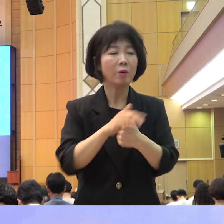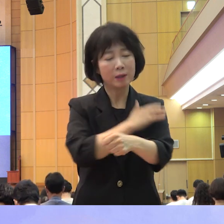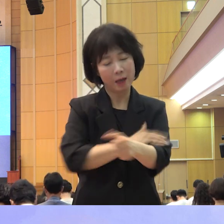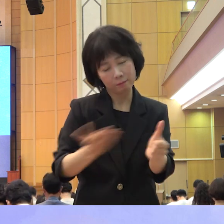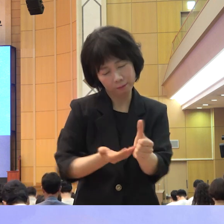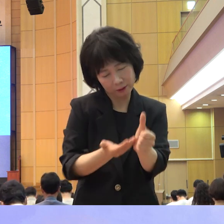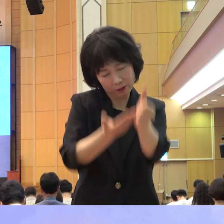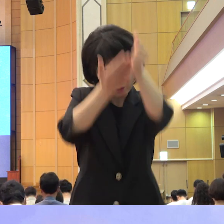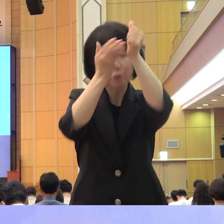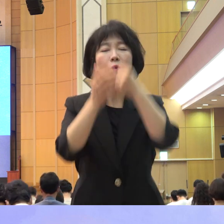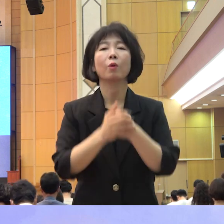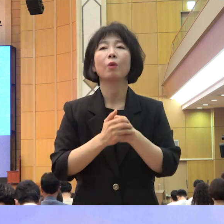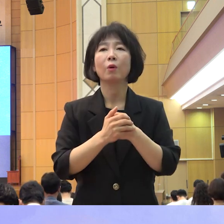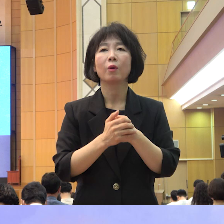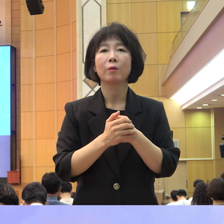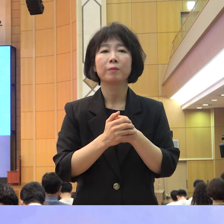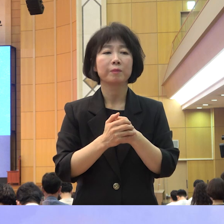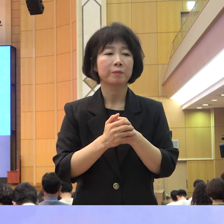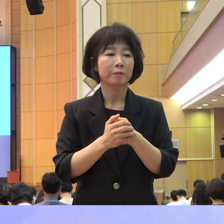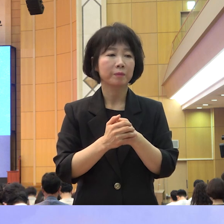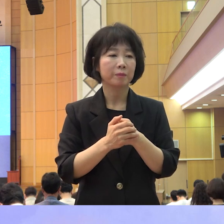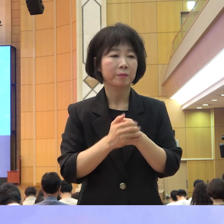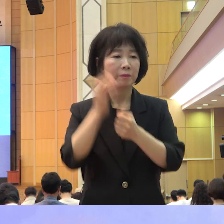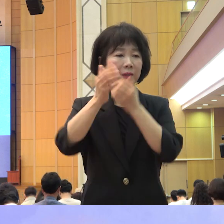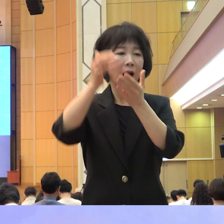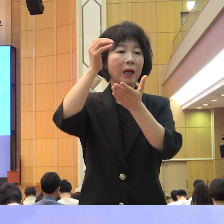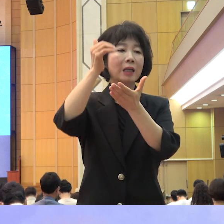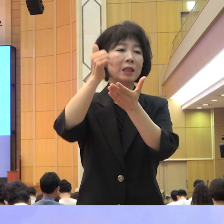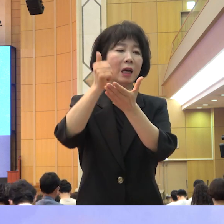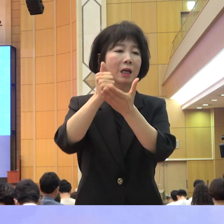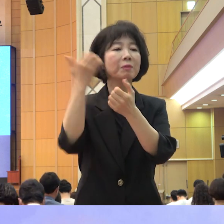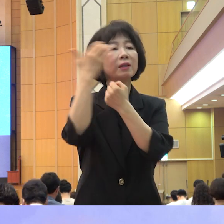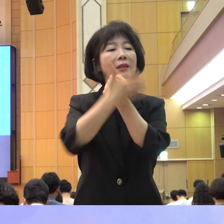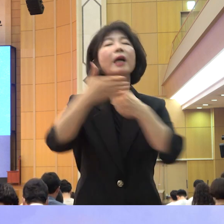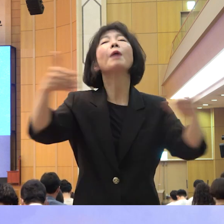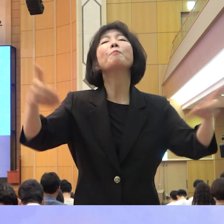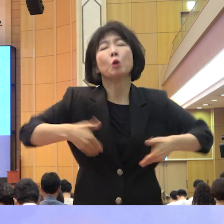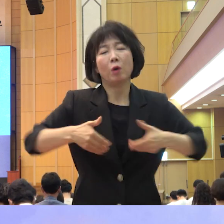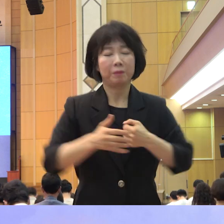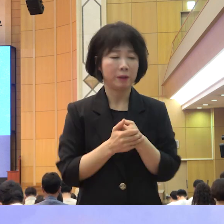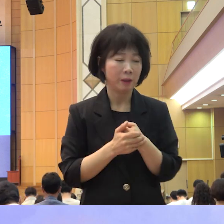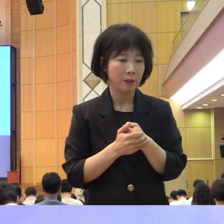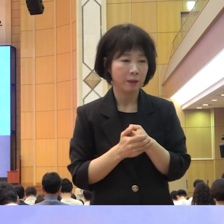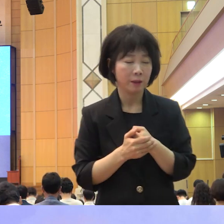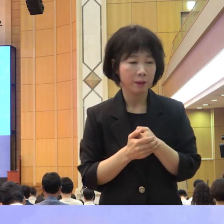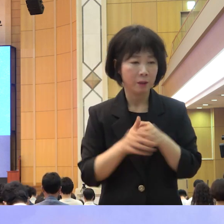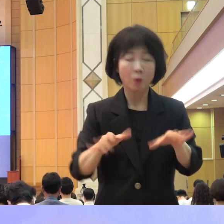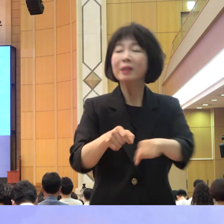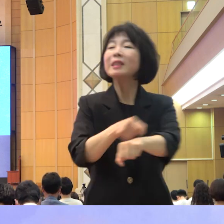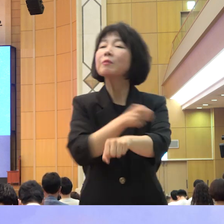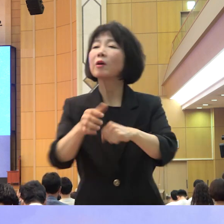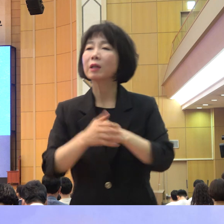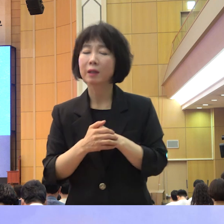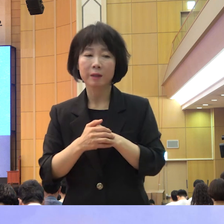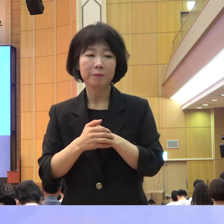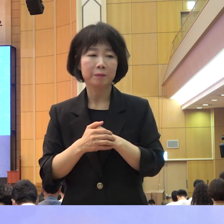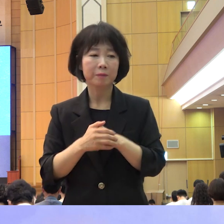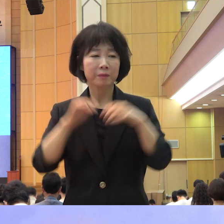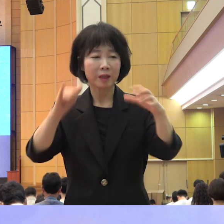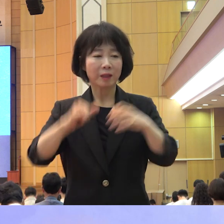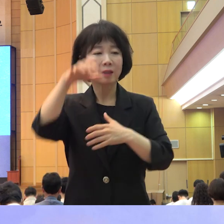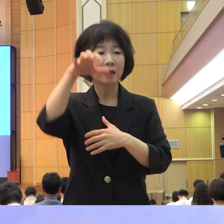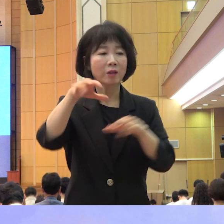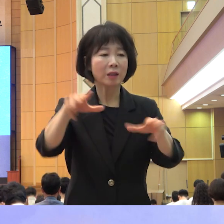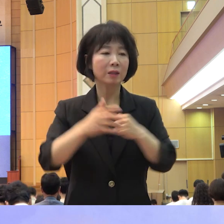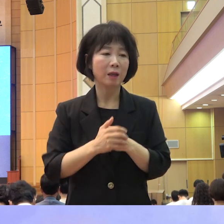잘 키워나갈 수 있도록 그들에게도 하나님의 힘이 필요합니다. 특별히